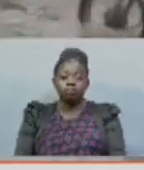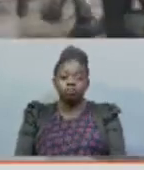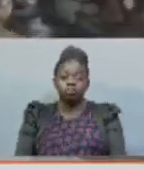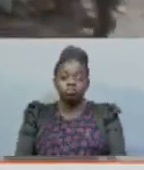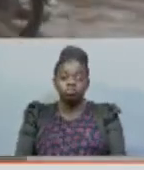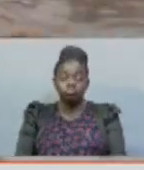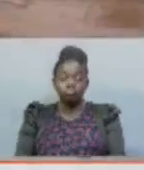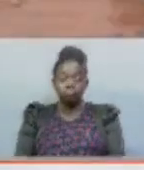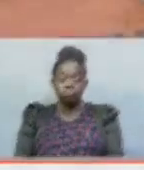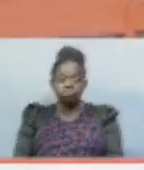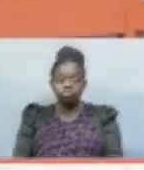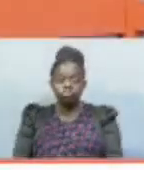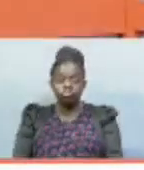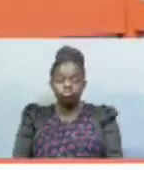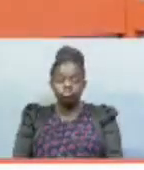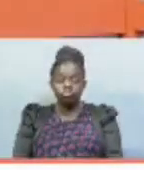pekusaki degulirino